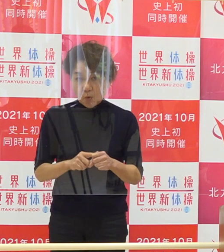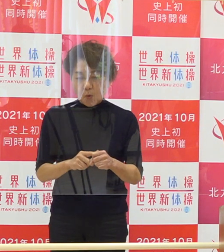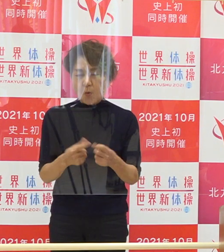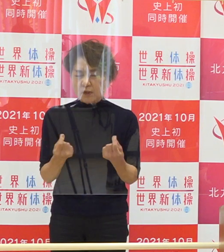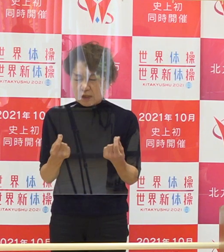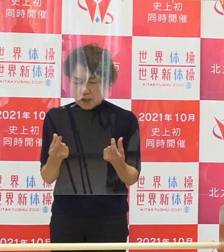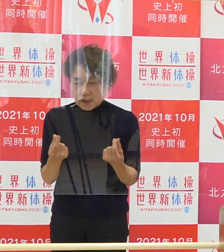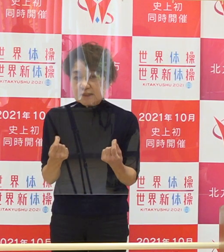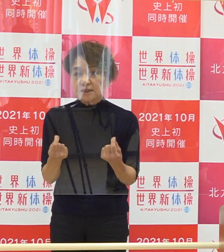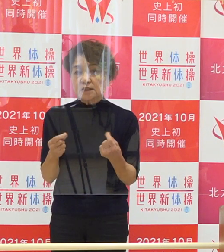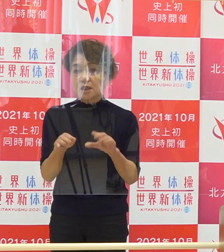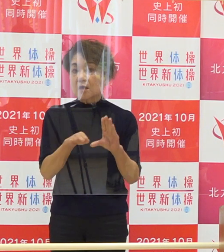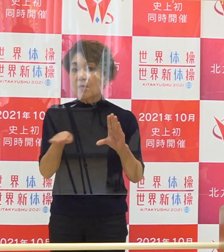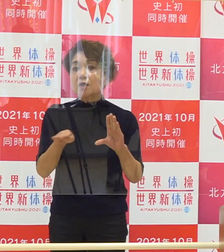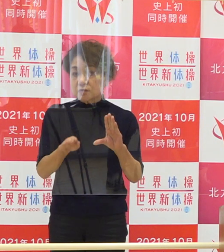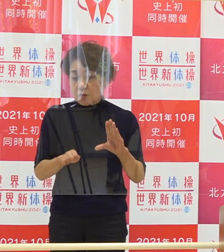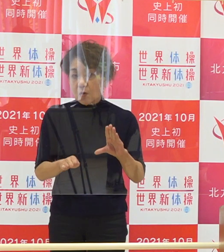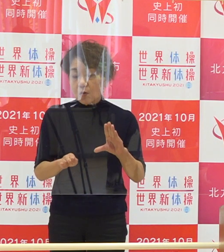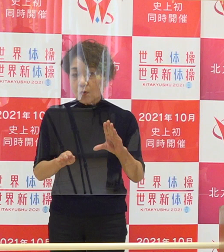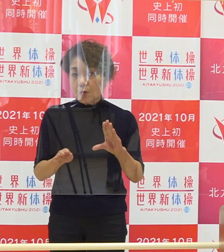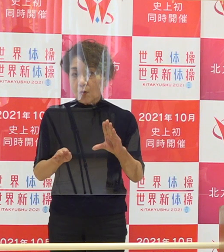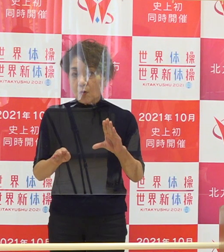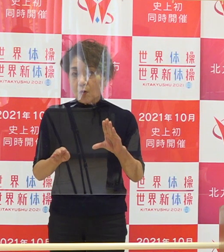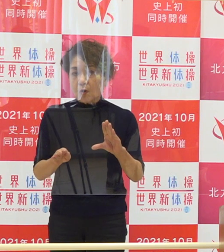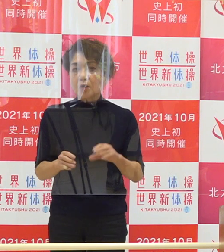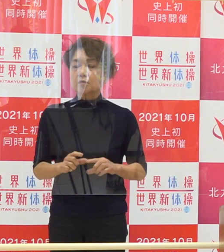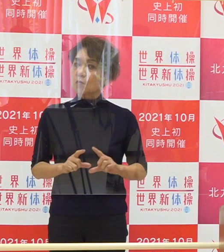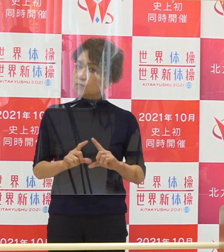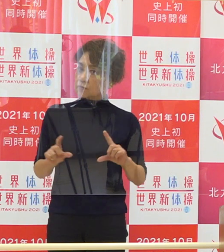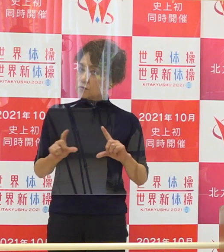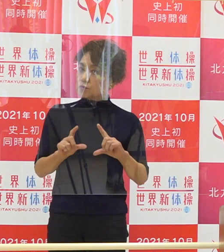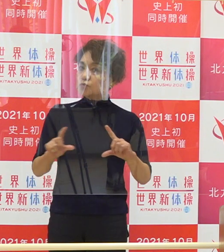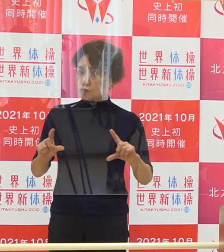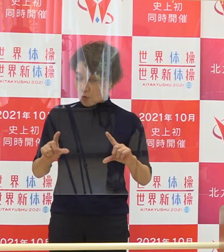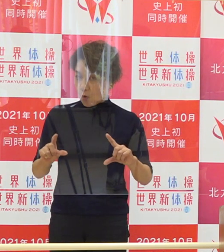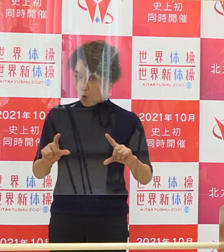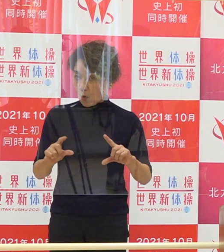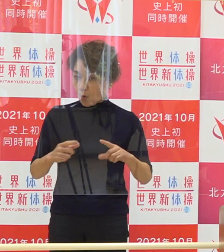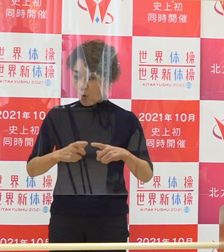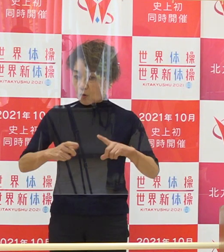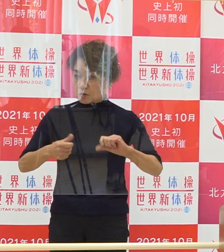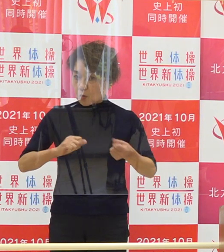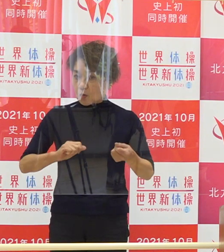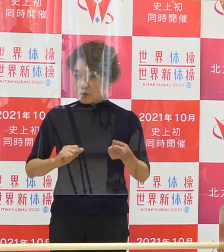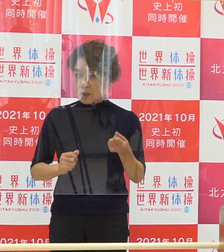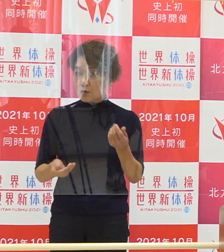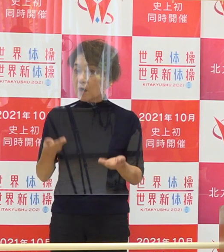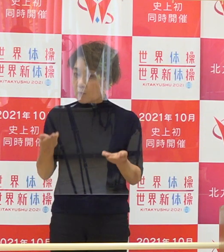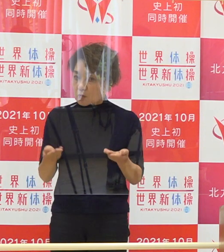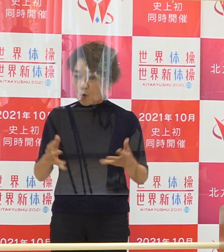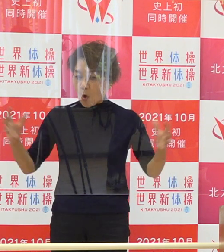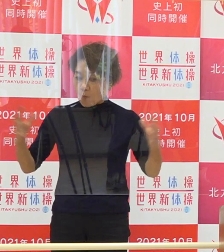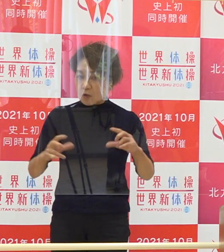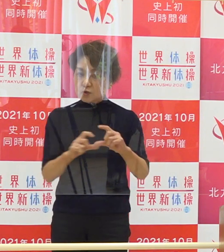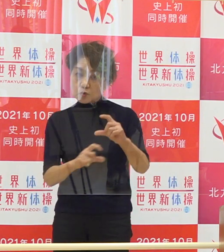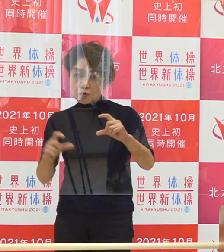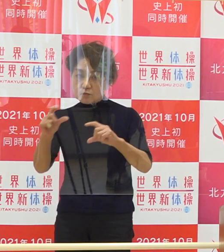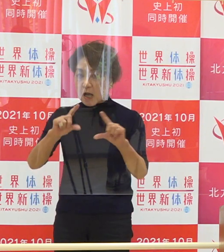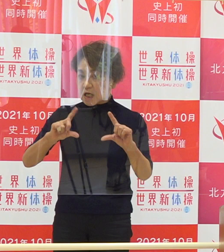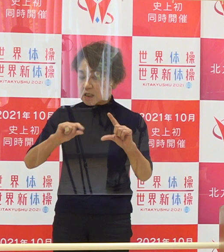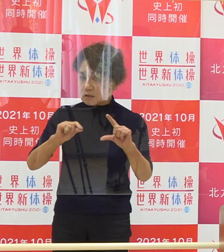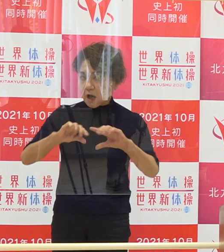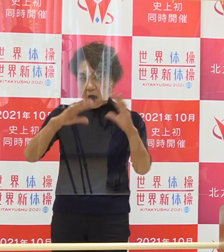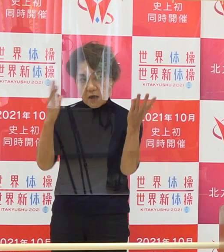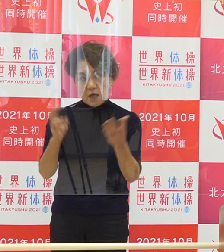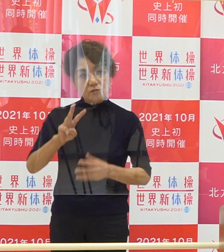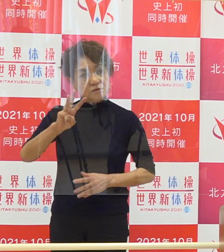の ESG 債ではない、つまり通常の地方債で見ますと、その募集倍率が約